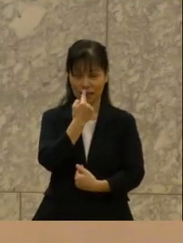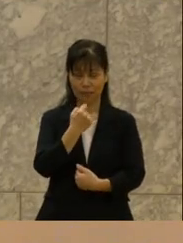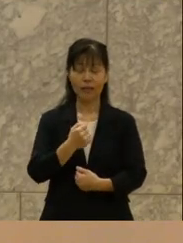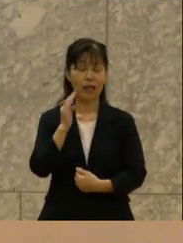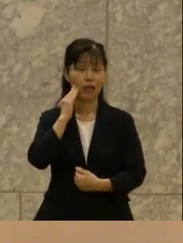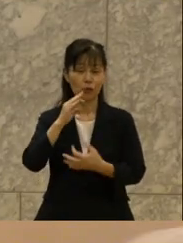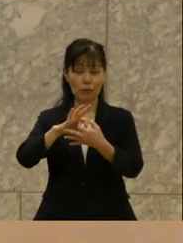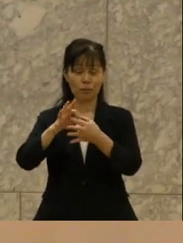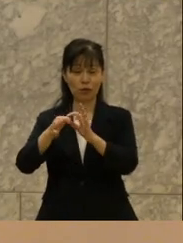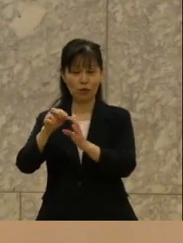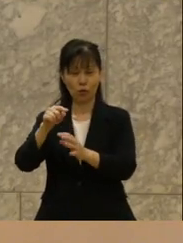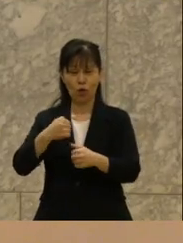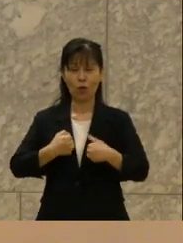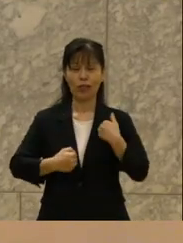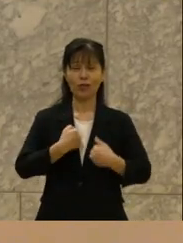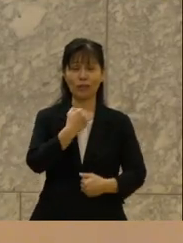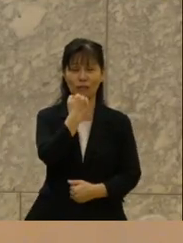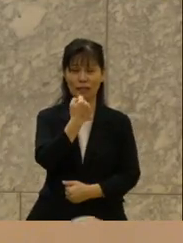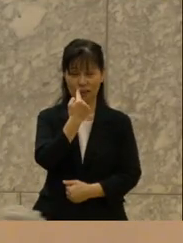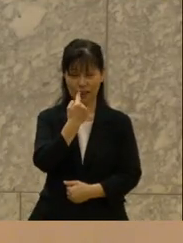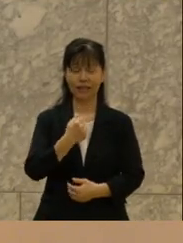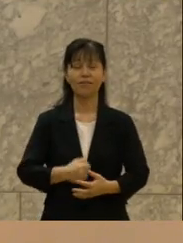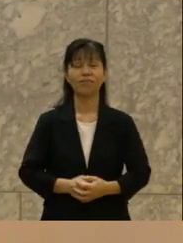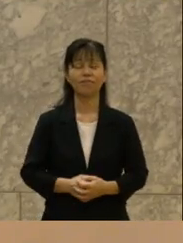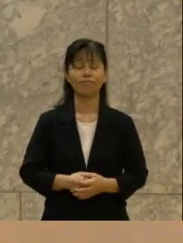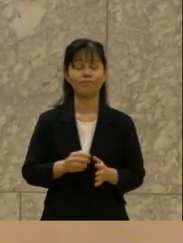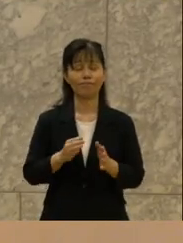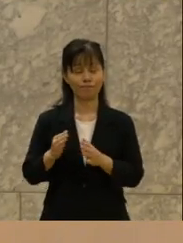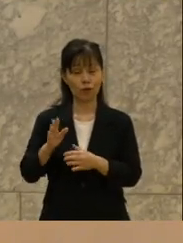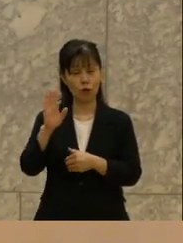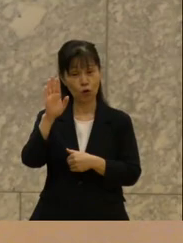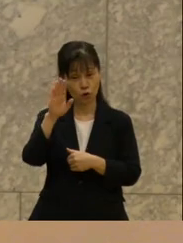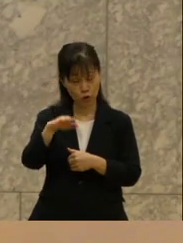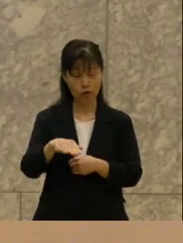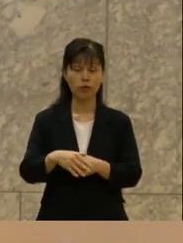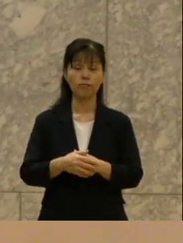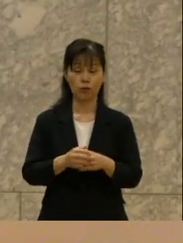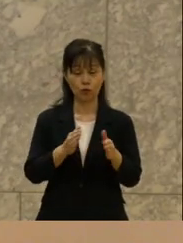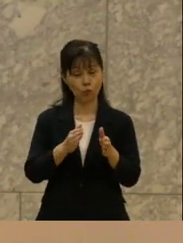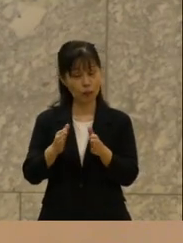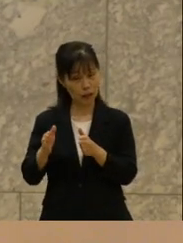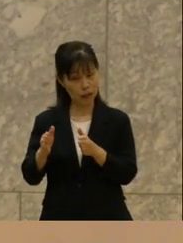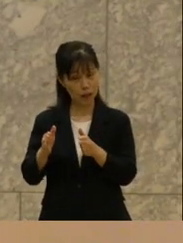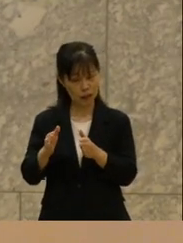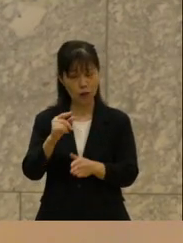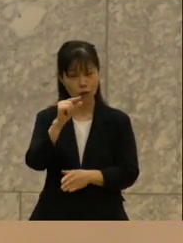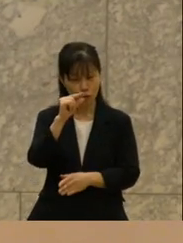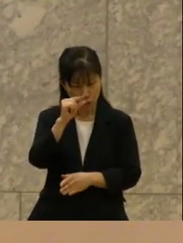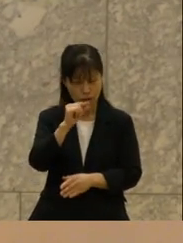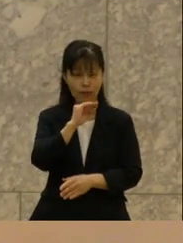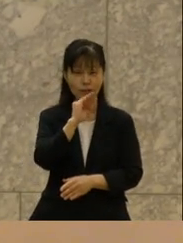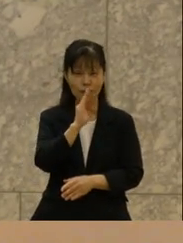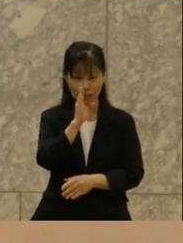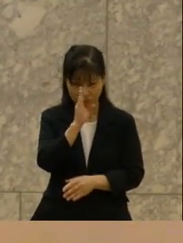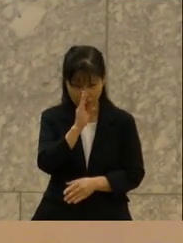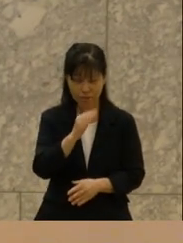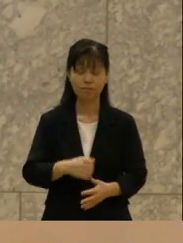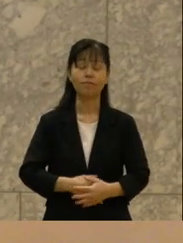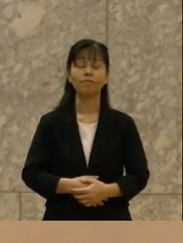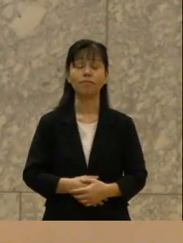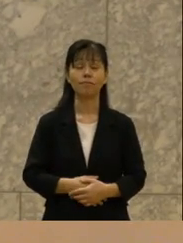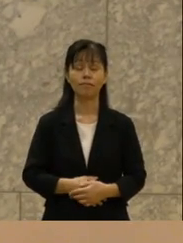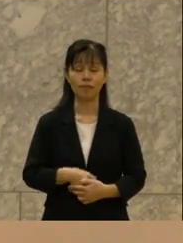デフリンピックも本当に楽しみですさてこの後ステージの準備のため今少しお待たせいたします